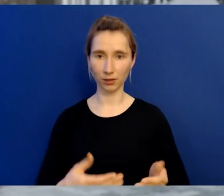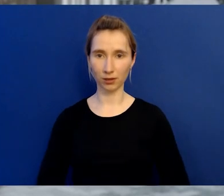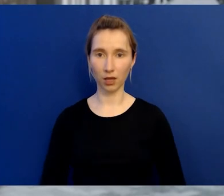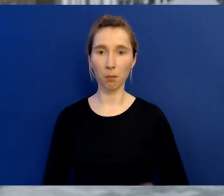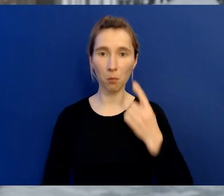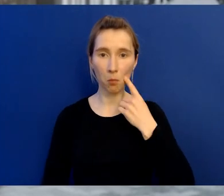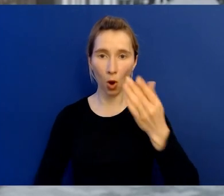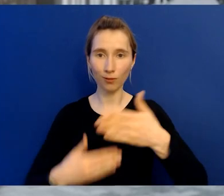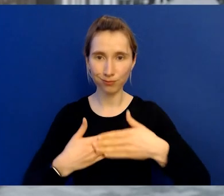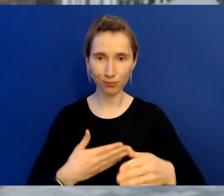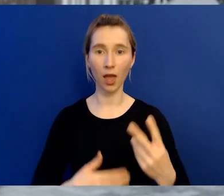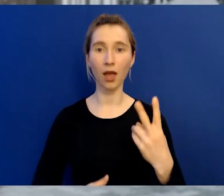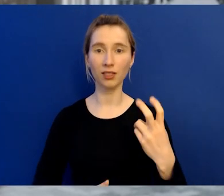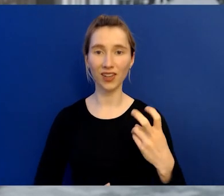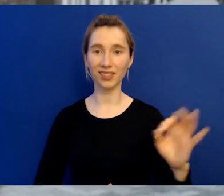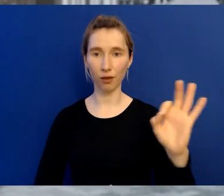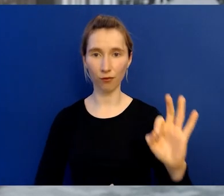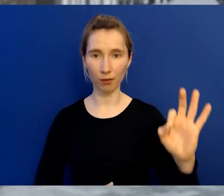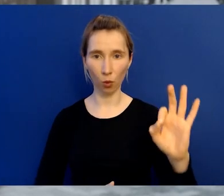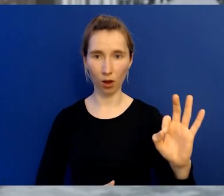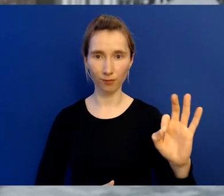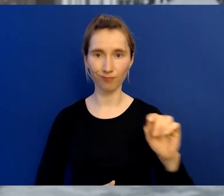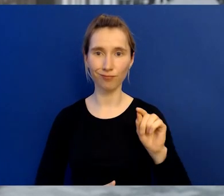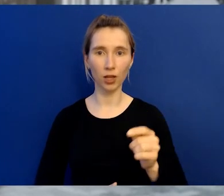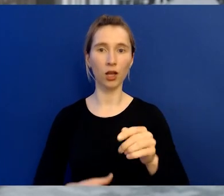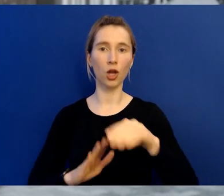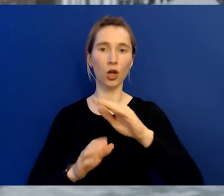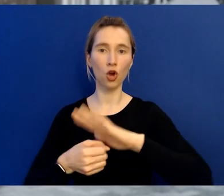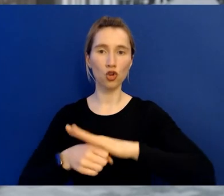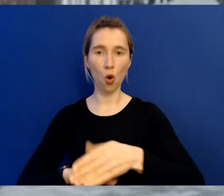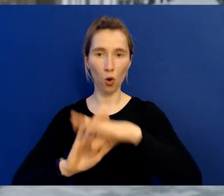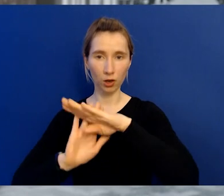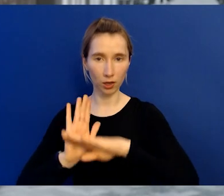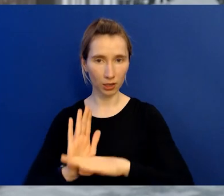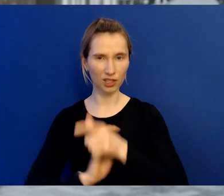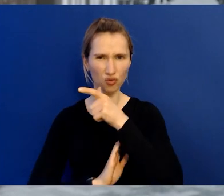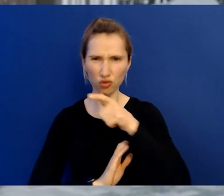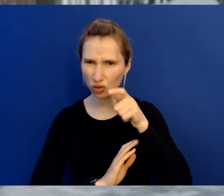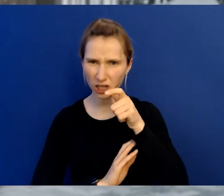ab dem 20. Februar, zu sehr drastischen Einschränkungen kommt.